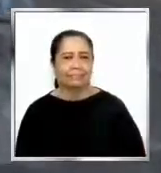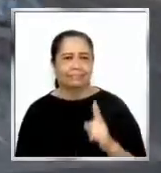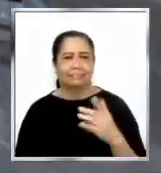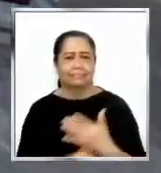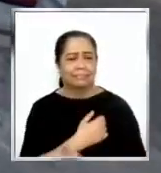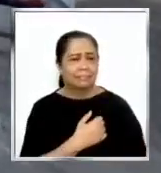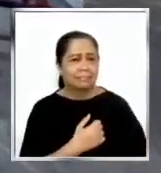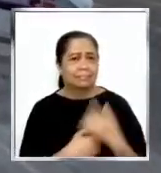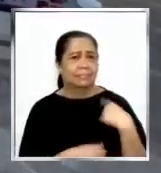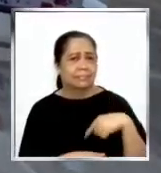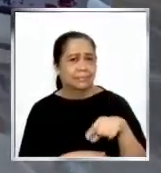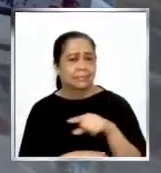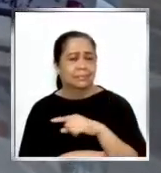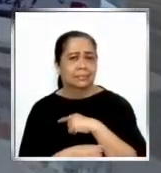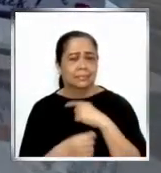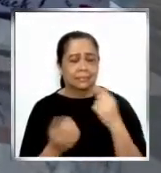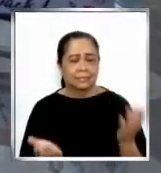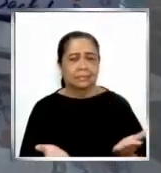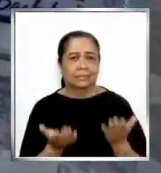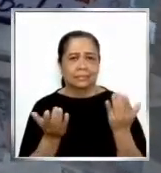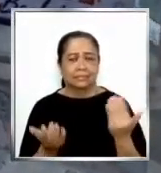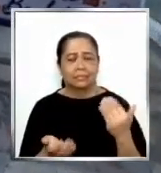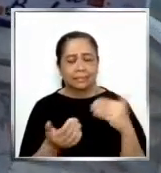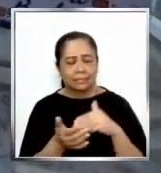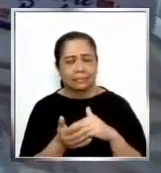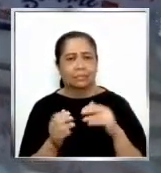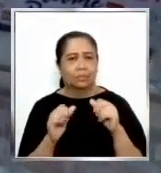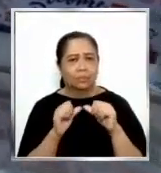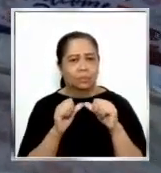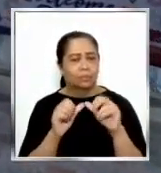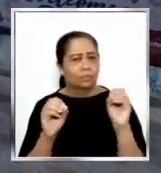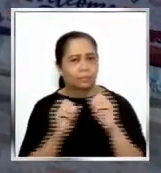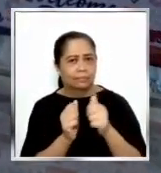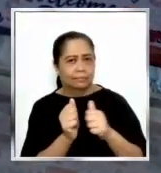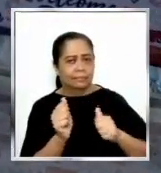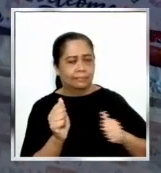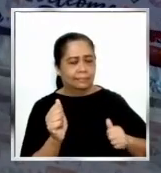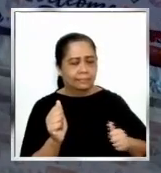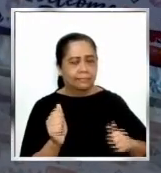tayo'y ahon, walang maiiwan sa